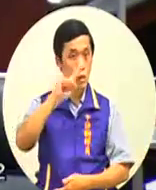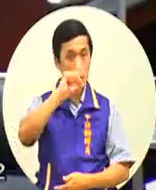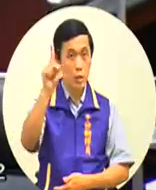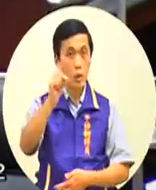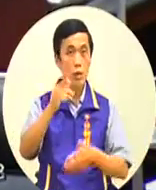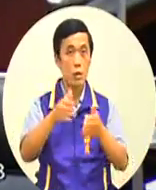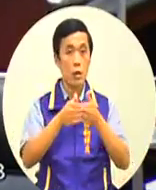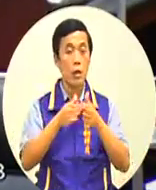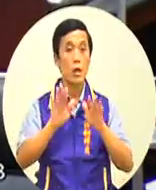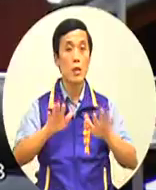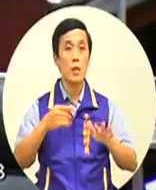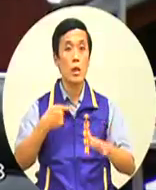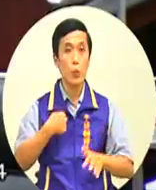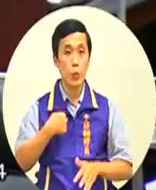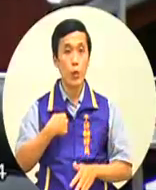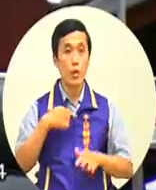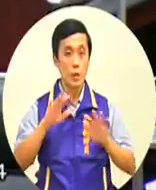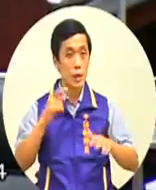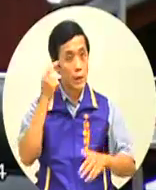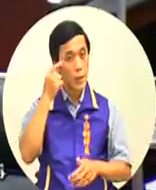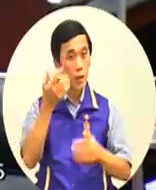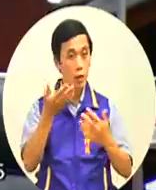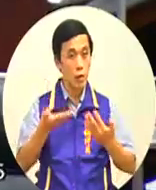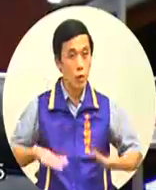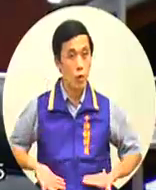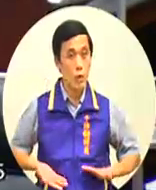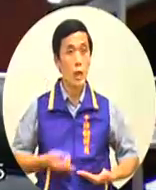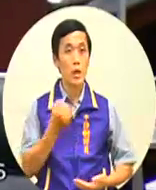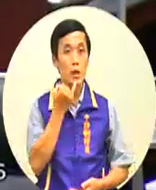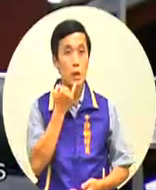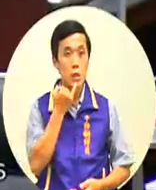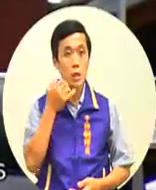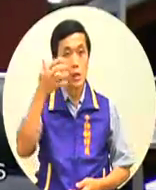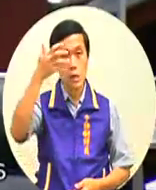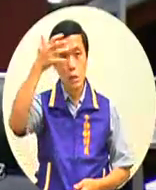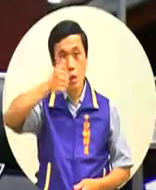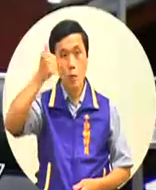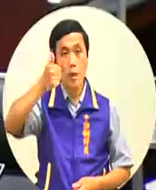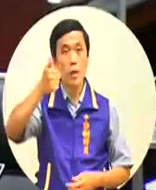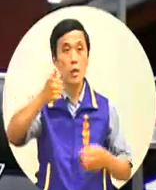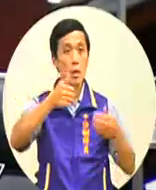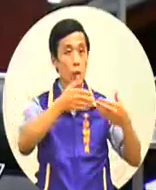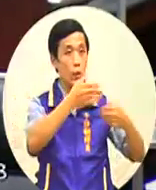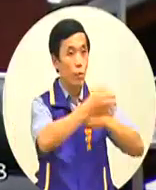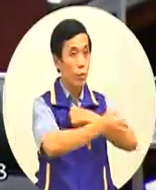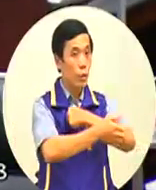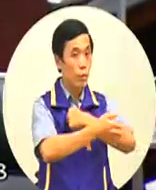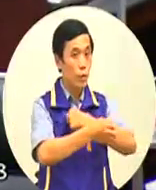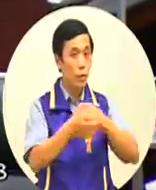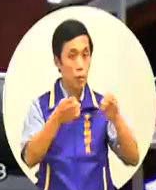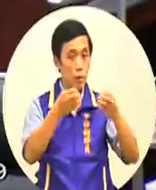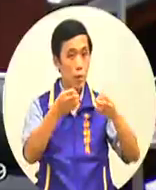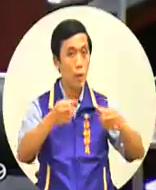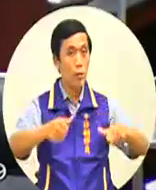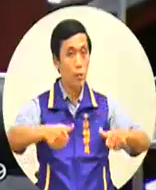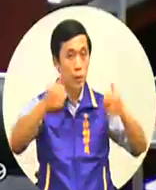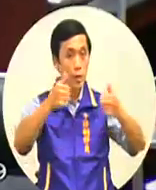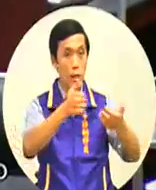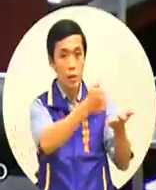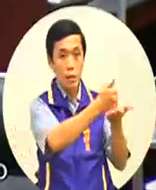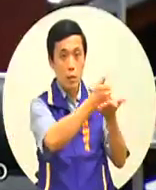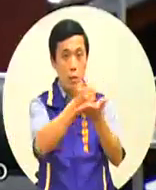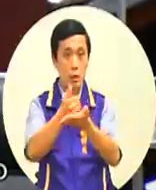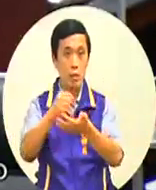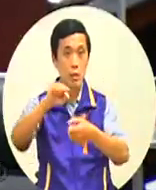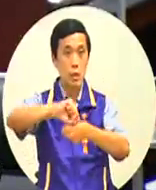我今日要休假也可以。我头家和员工做一个协议，请你来加班，我